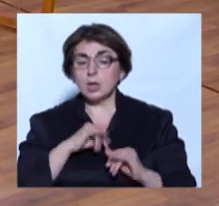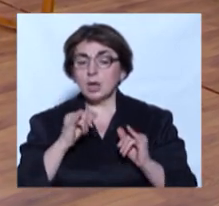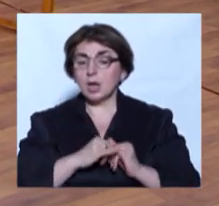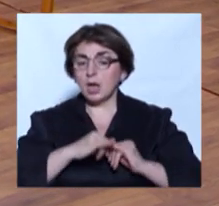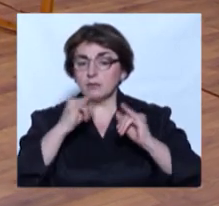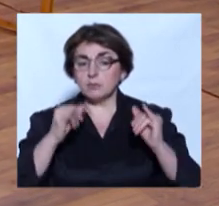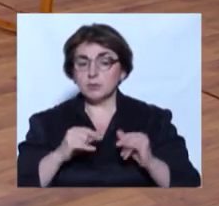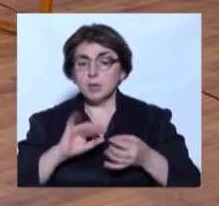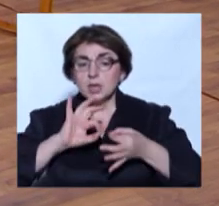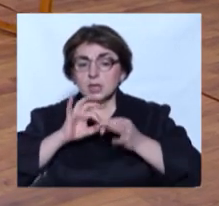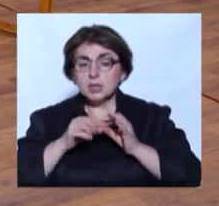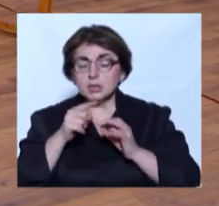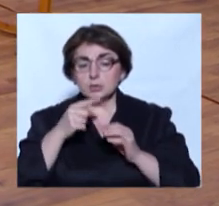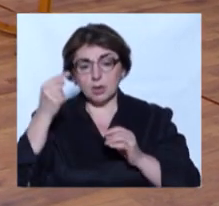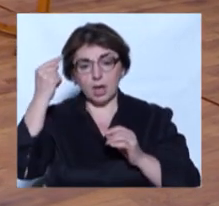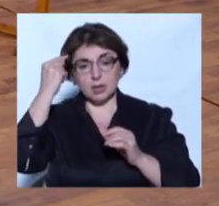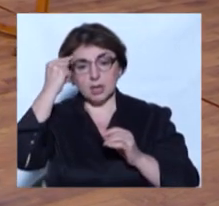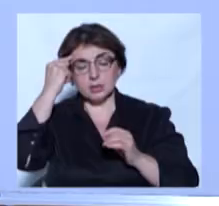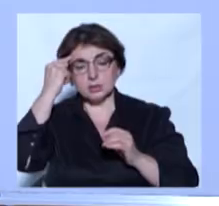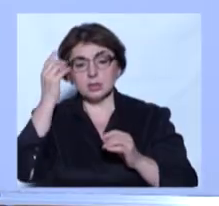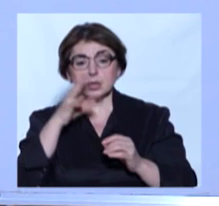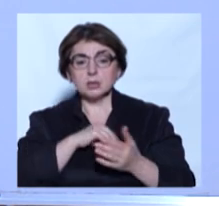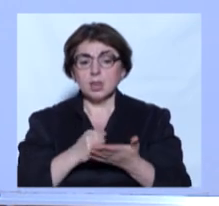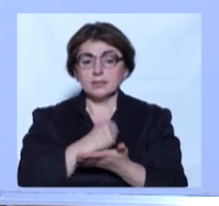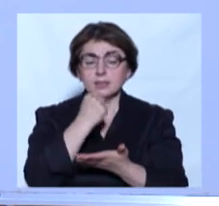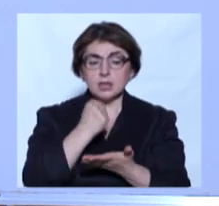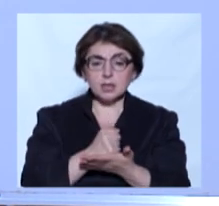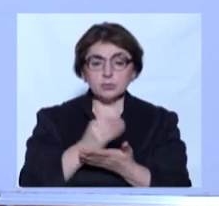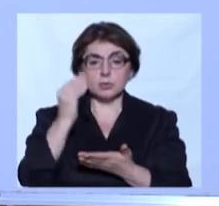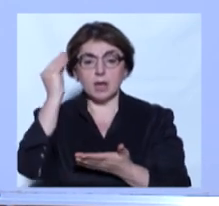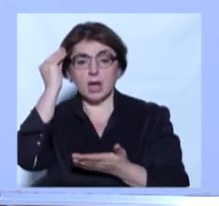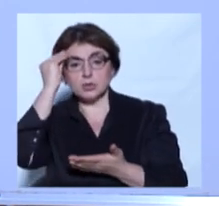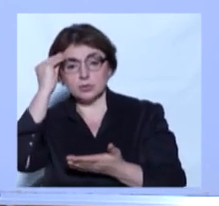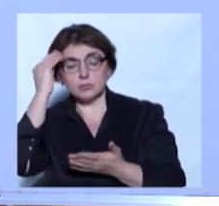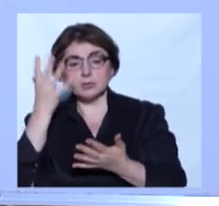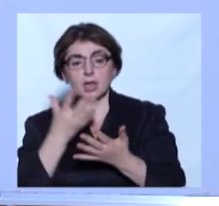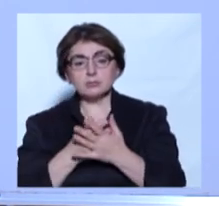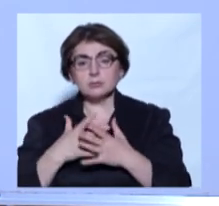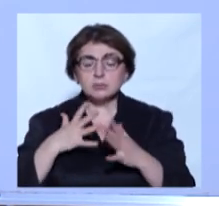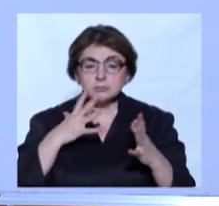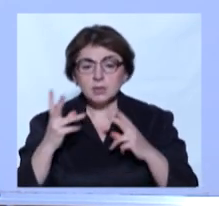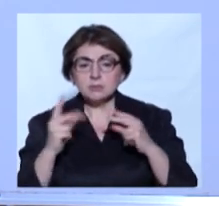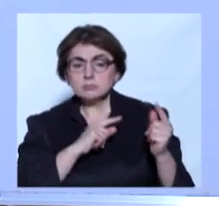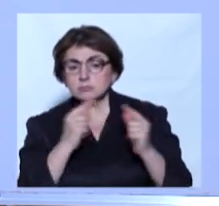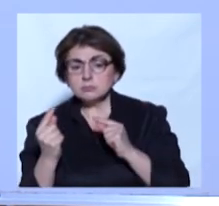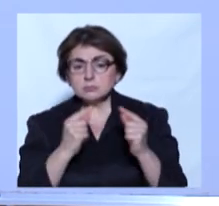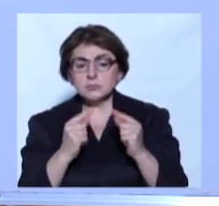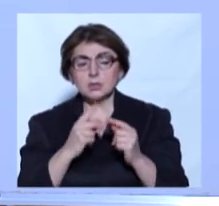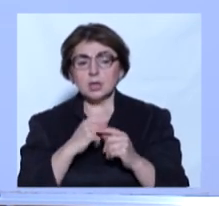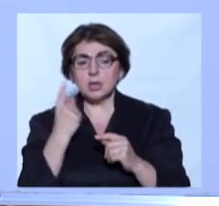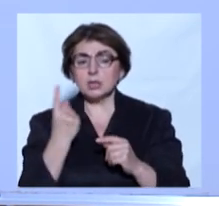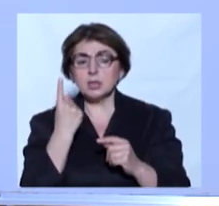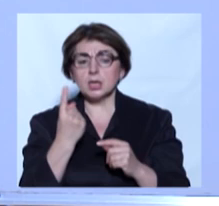გაგვივითარდეს კრიტიკული ანალიზის უნარი, დასაბუთების, აზროვნების, თავისთავად მსჯელობის უნარები, რაც